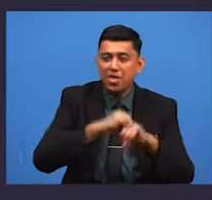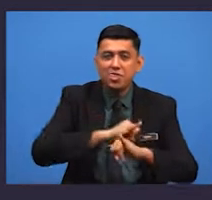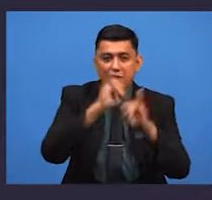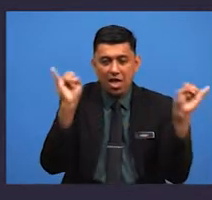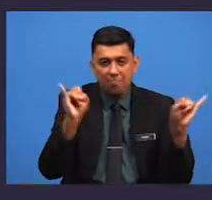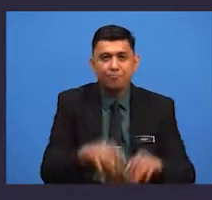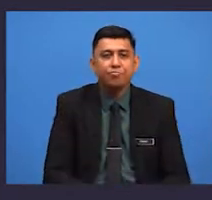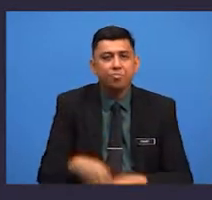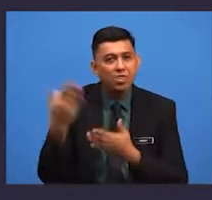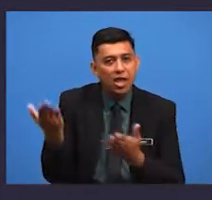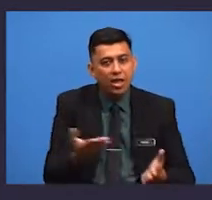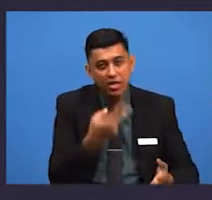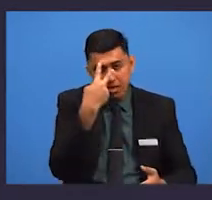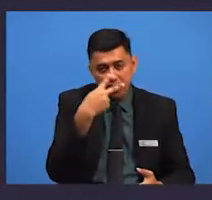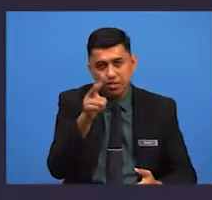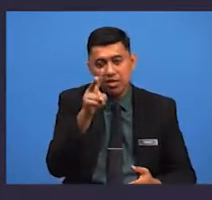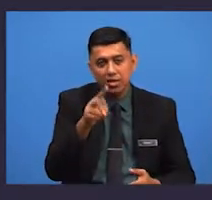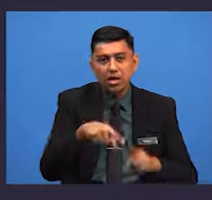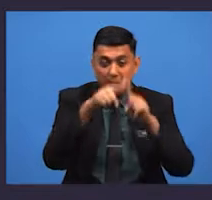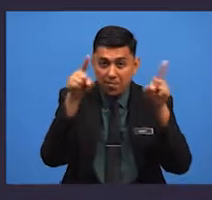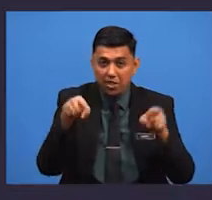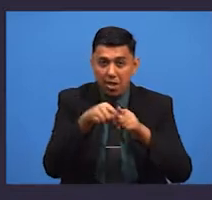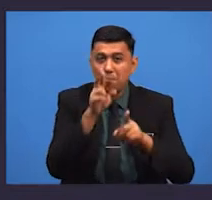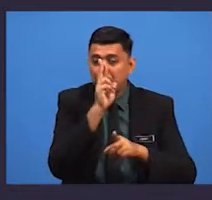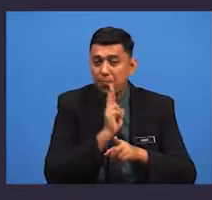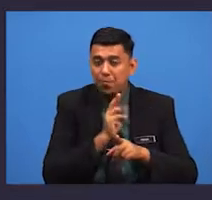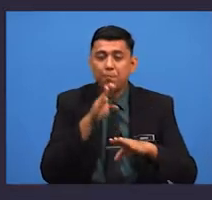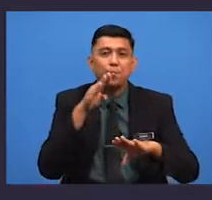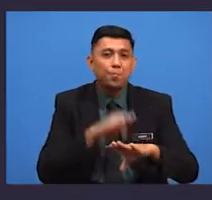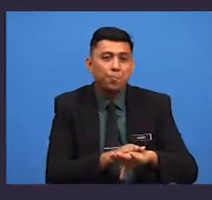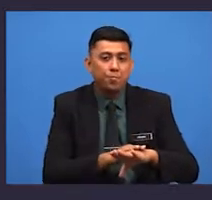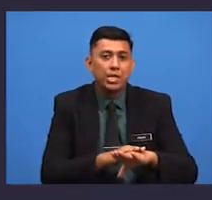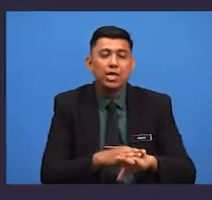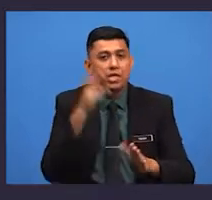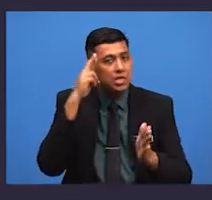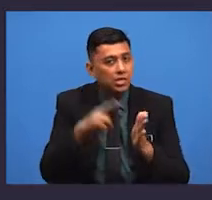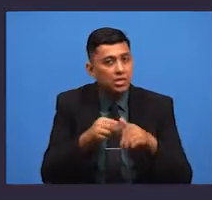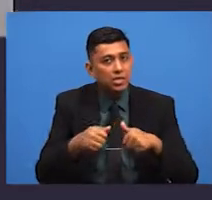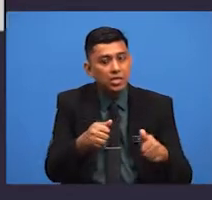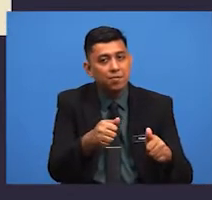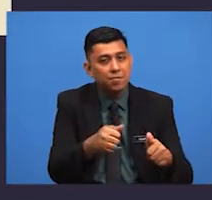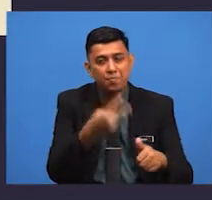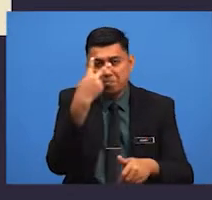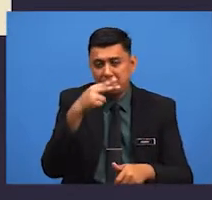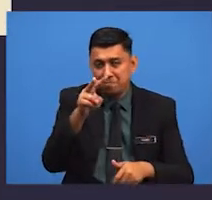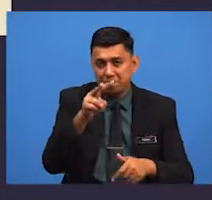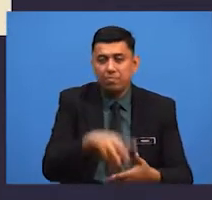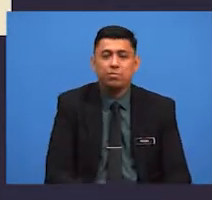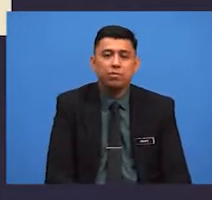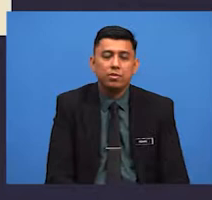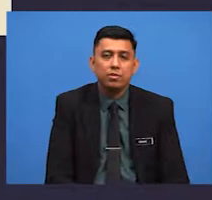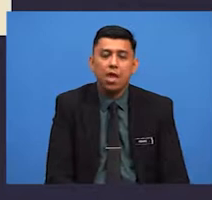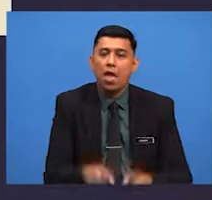lebih jelas. Sila perhatikan petak garisan merah pada carta alir yang